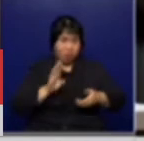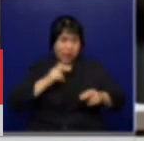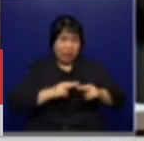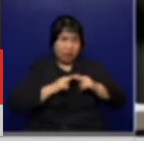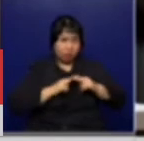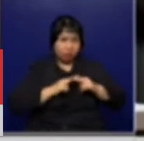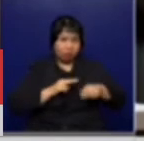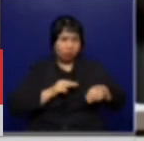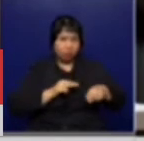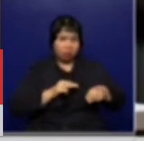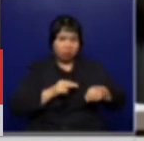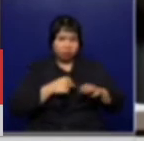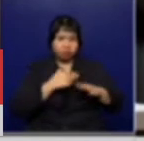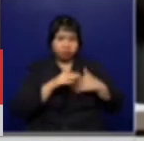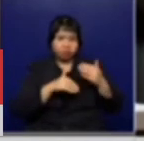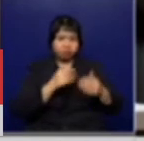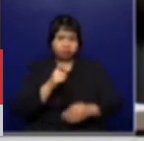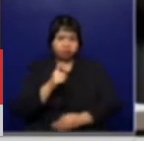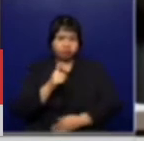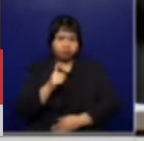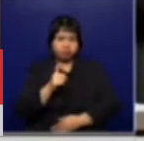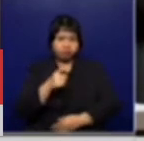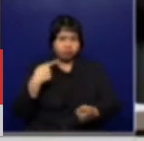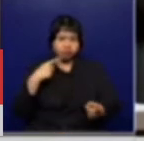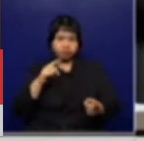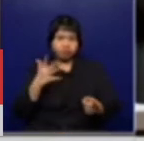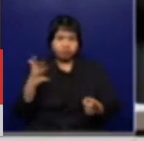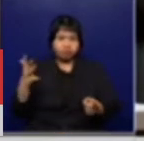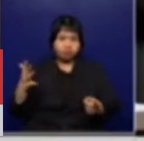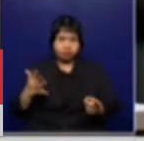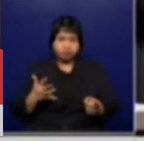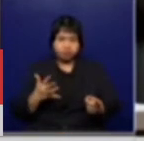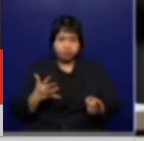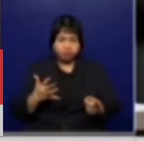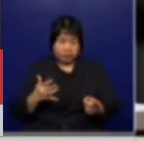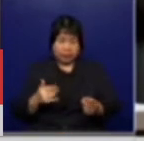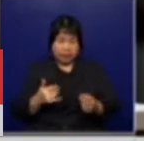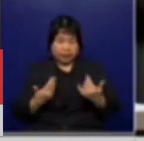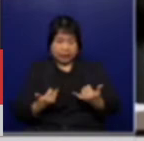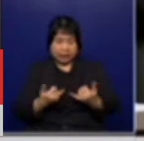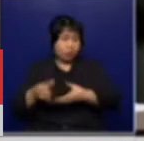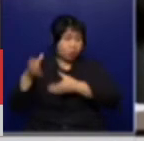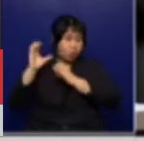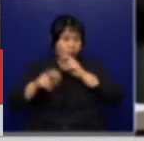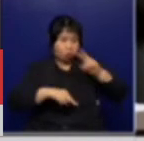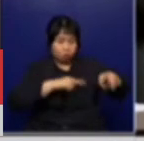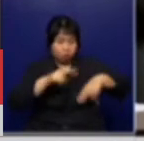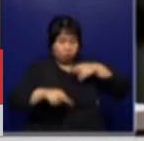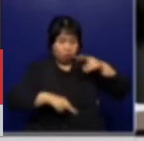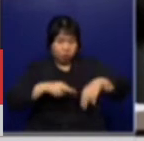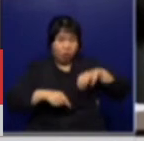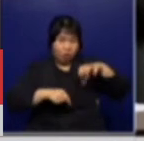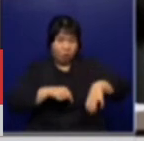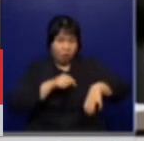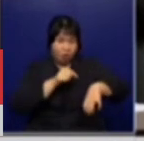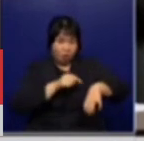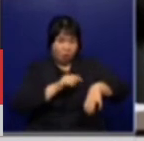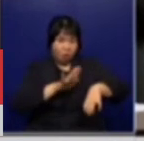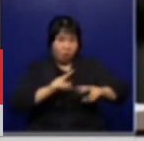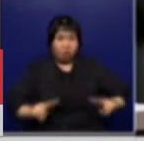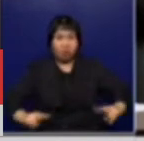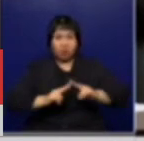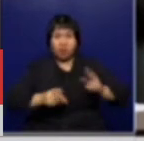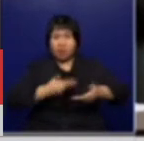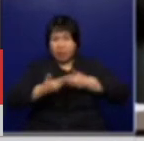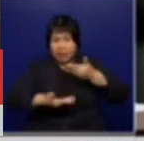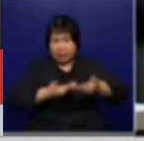ไม่ปรากฏความก้าวหน้าที่เป็นประโยชน์เลยค่ะเมื่อมีการตรวจสอบไปกับกรมพัฒนาธุรกิจการค้ากระทรวงพาณิชย์ก็พบว่